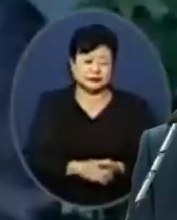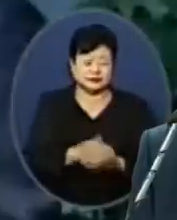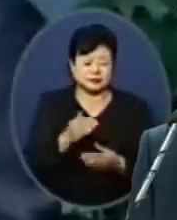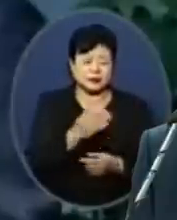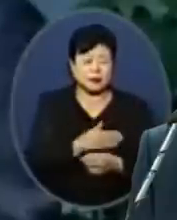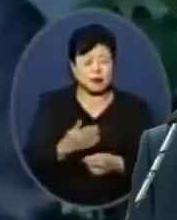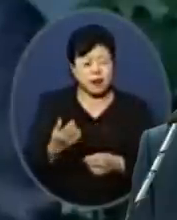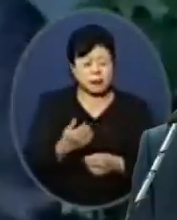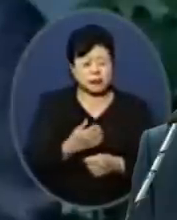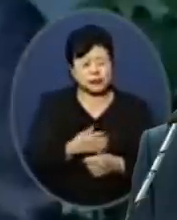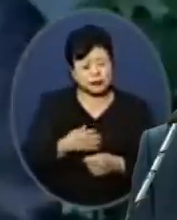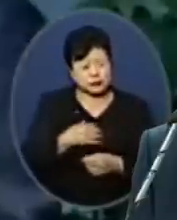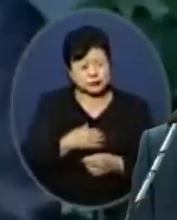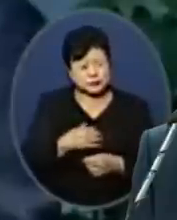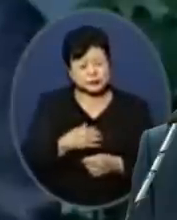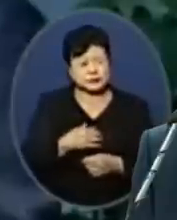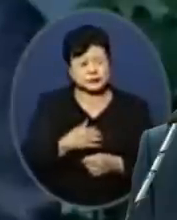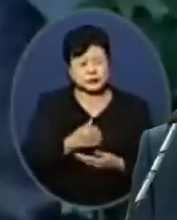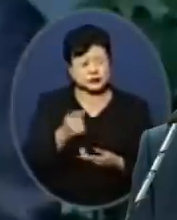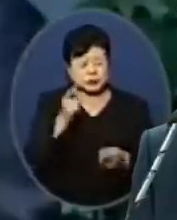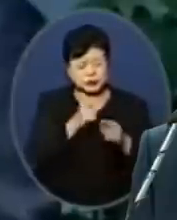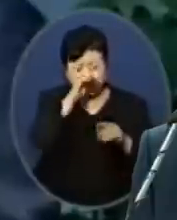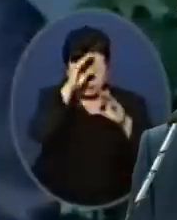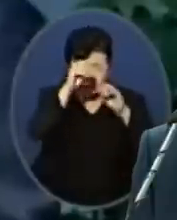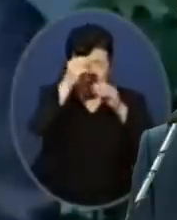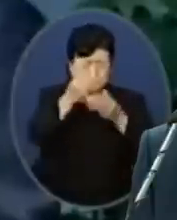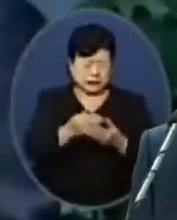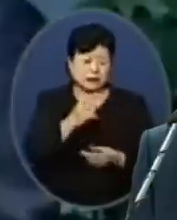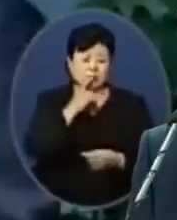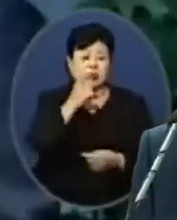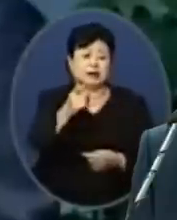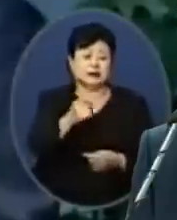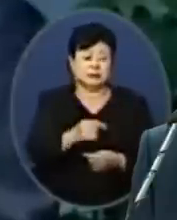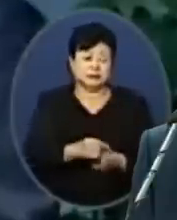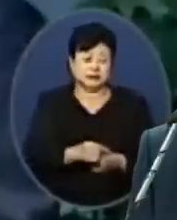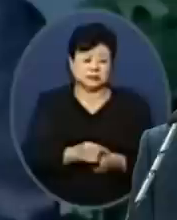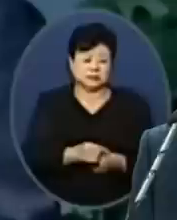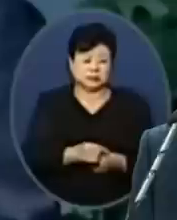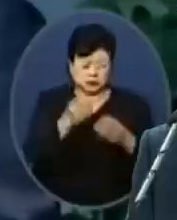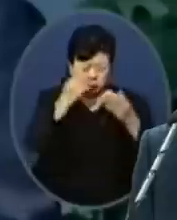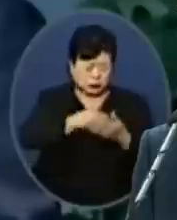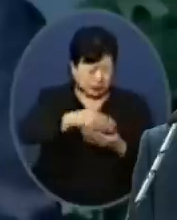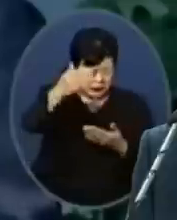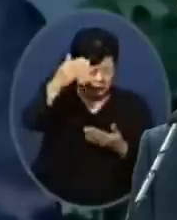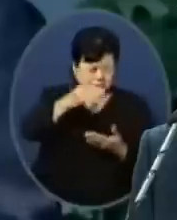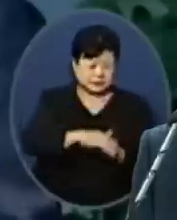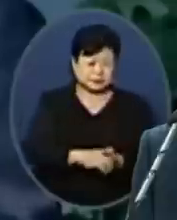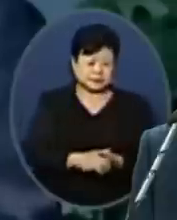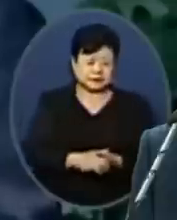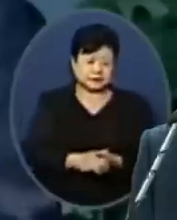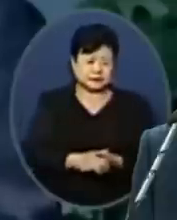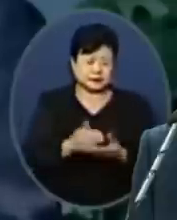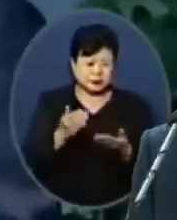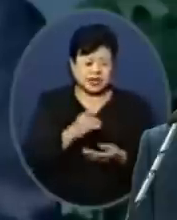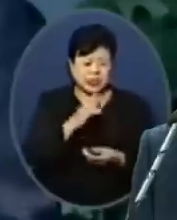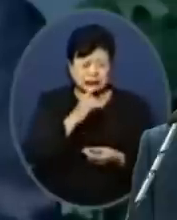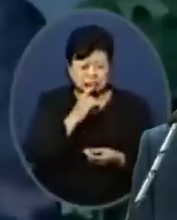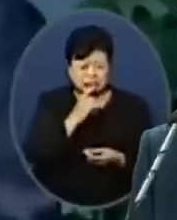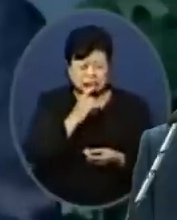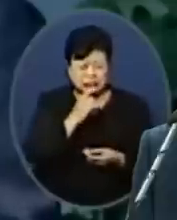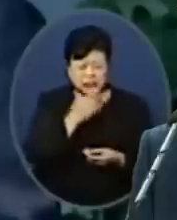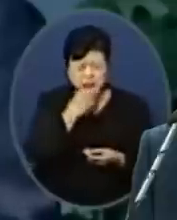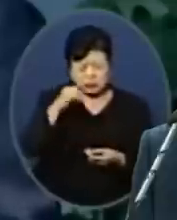여러분 몸이 아프고 괴로우면 제가 채찍에 맞음으로 나음을 얻었다. 너희 고통은 물러가라. 일을 하다가 일이 안 되고